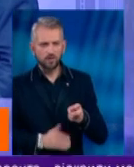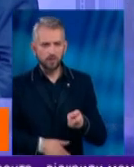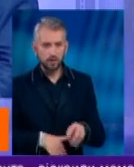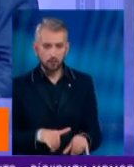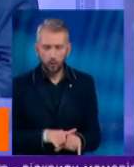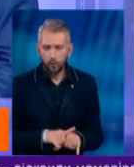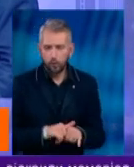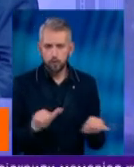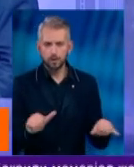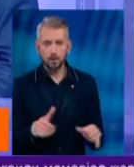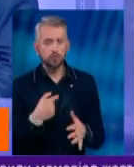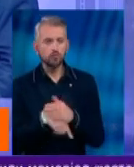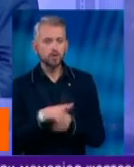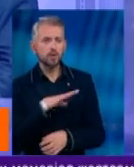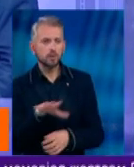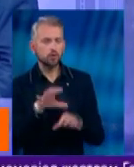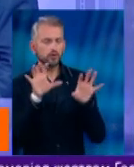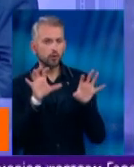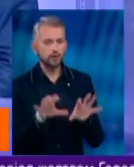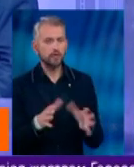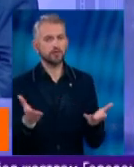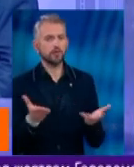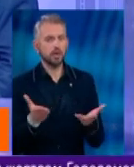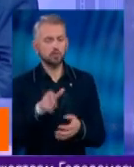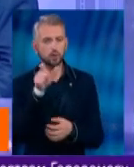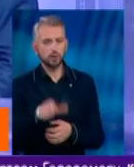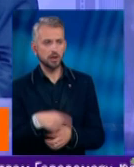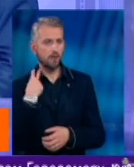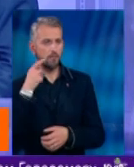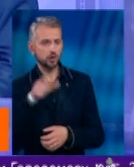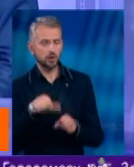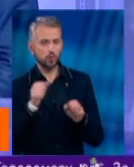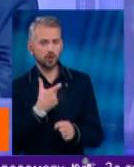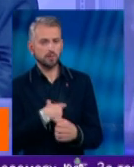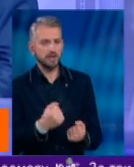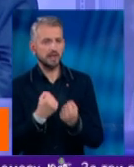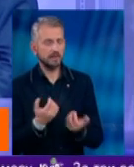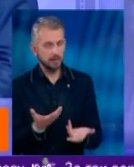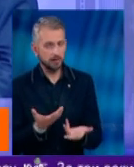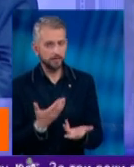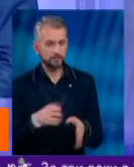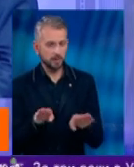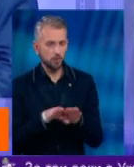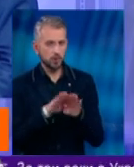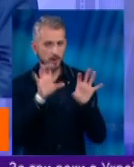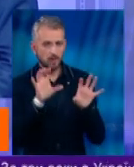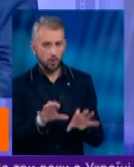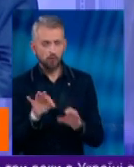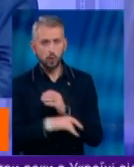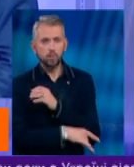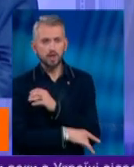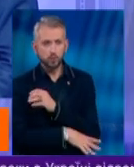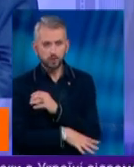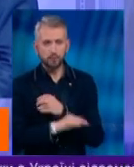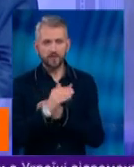гриби після дощу. Тому що не було законодавства, яким людина, боржник, може себе захистити. От подібний закон про банкрутство